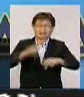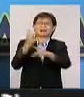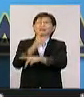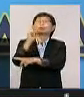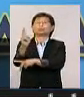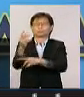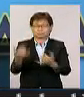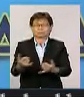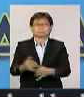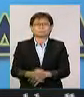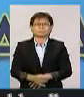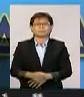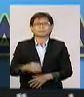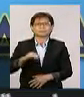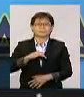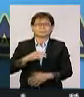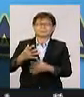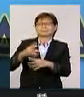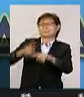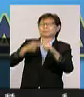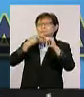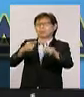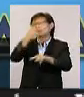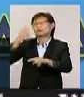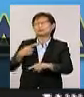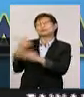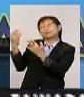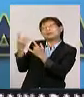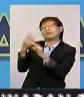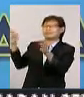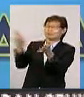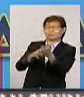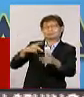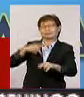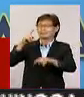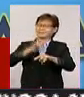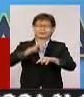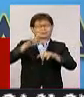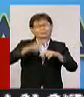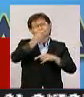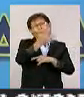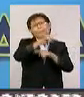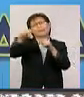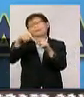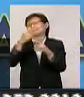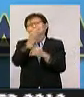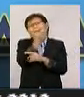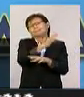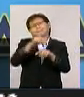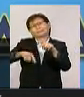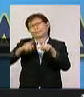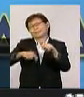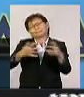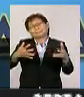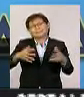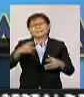Saya belum dapat bagi jawapan tu. Sebab apa, we are waiting for the report, so saya tak berani nak nyatakan bila. So